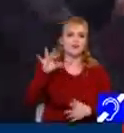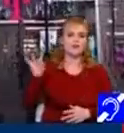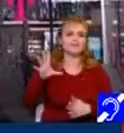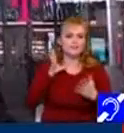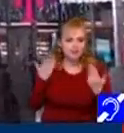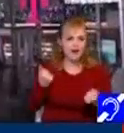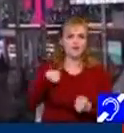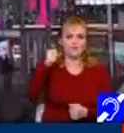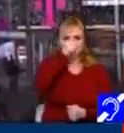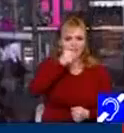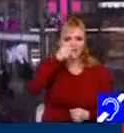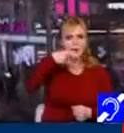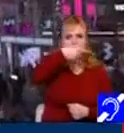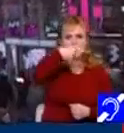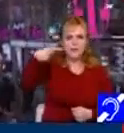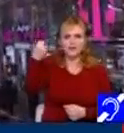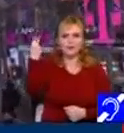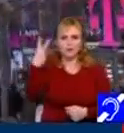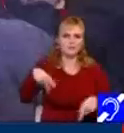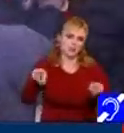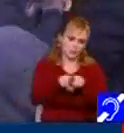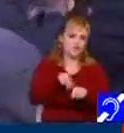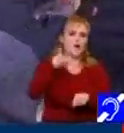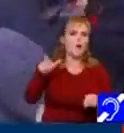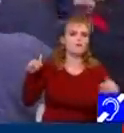gerului record, minus 12 grade Celsius.